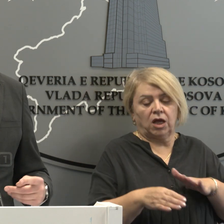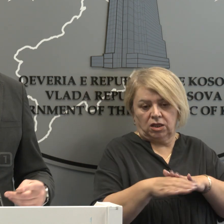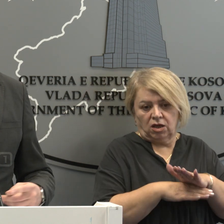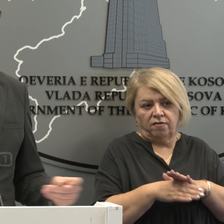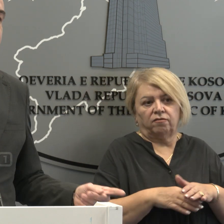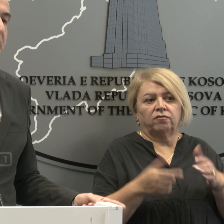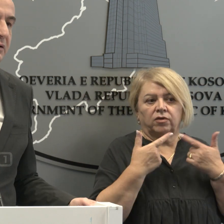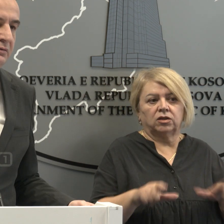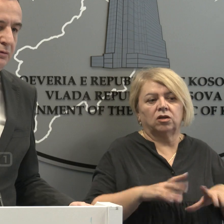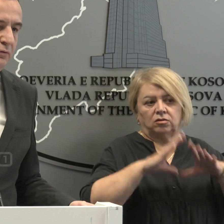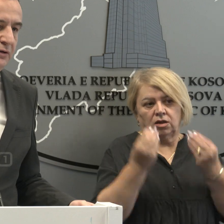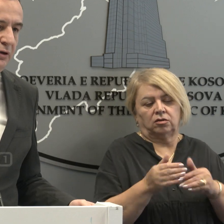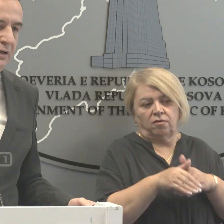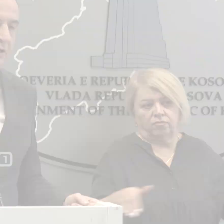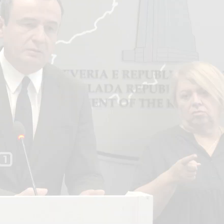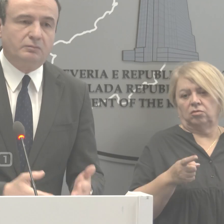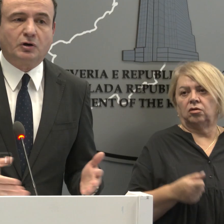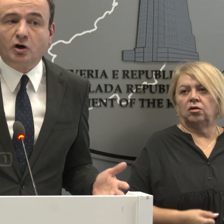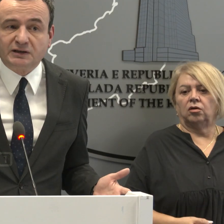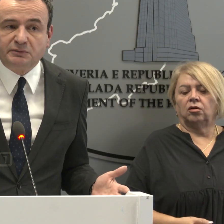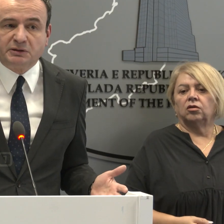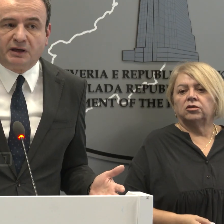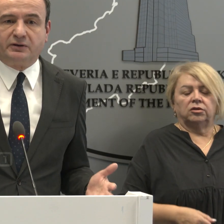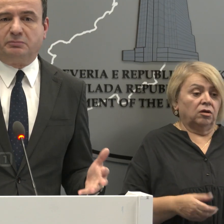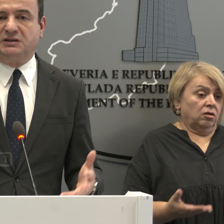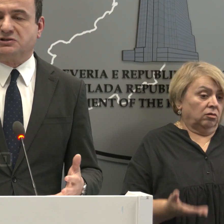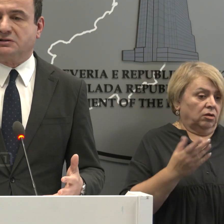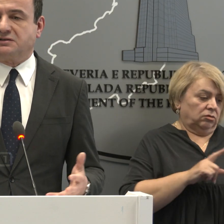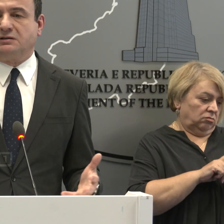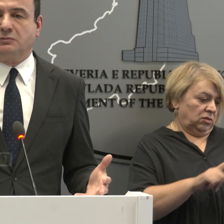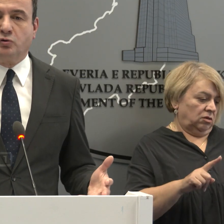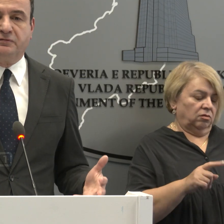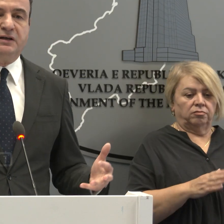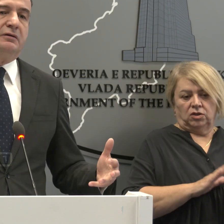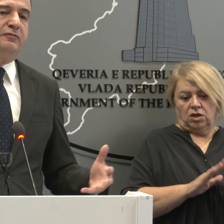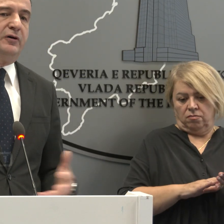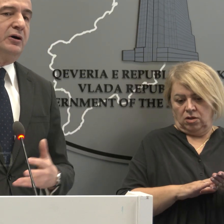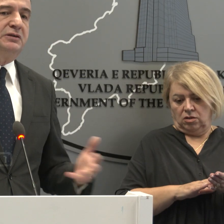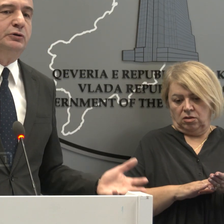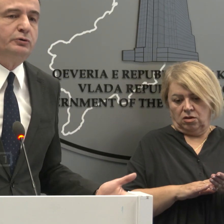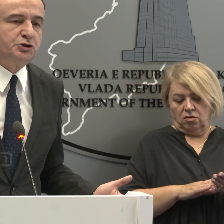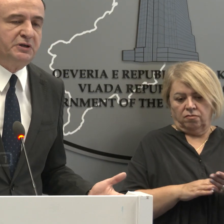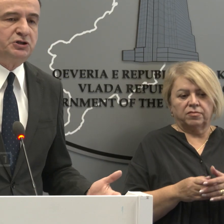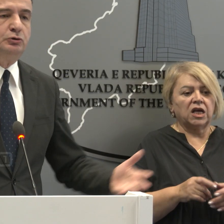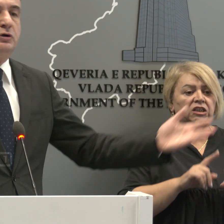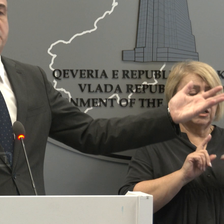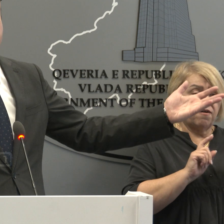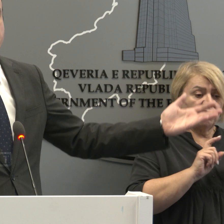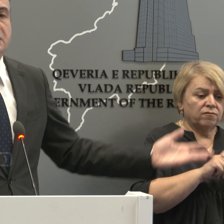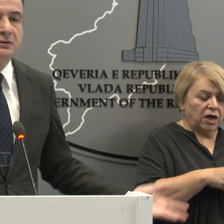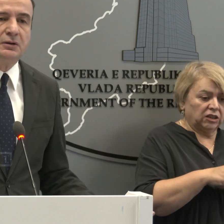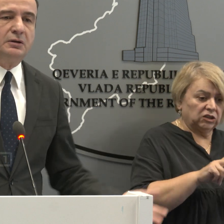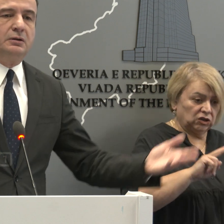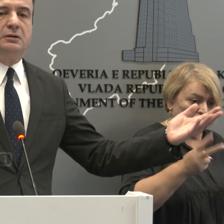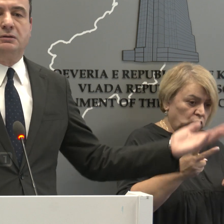ata vendosin të gjitha pikat kufitore. Ka dallim të madh midis tazëm kur vinë farërat e ndryshme që duhen për